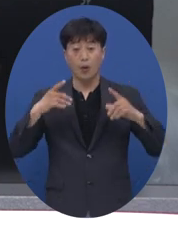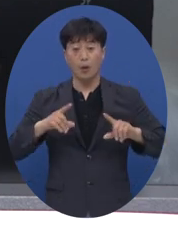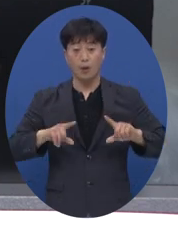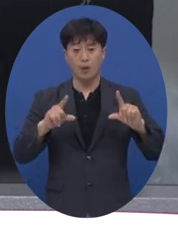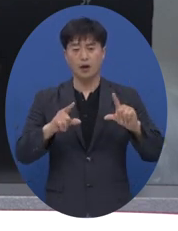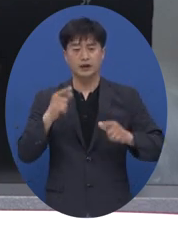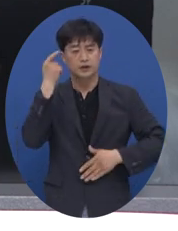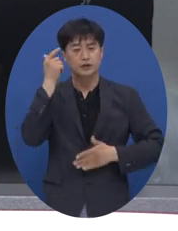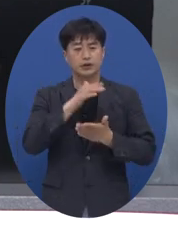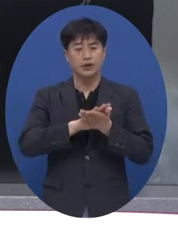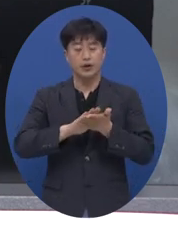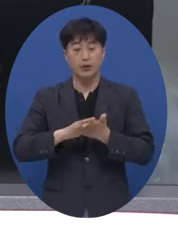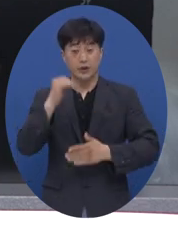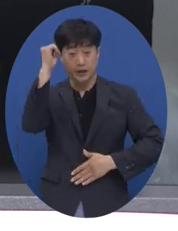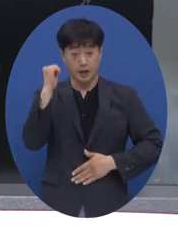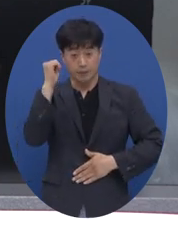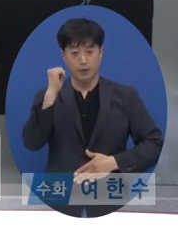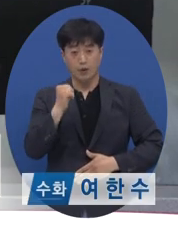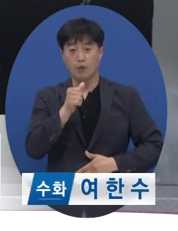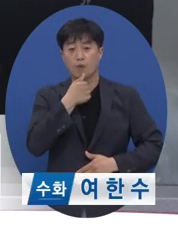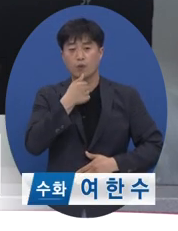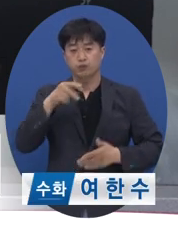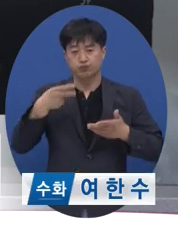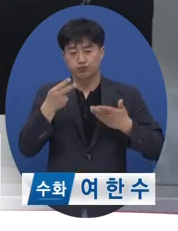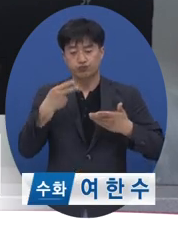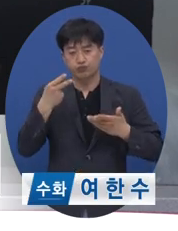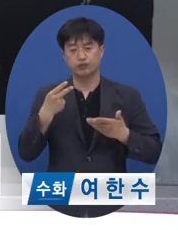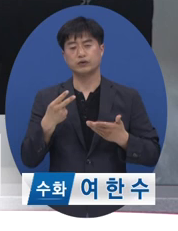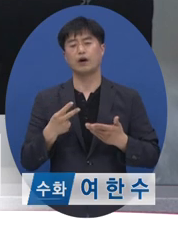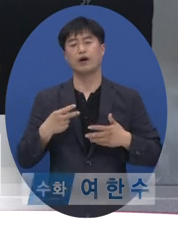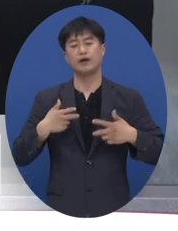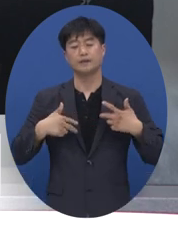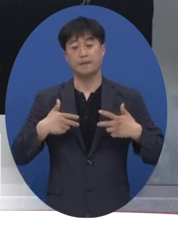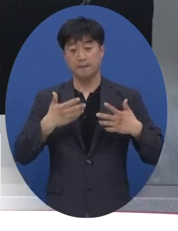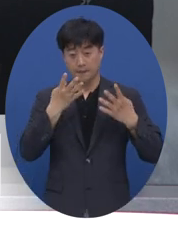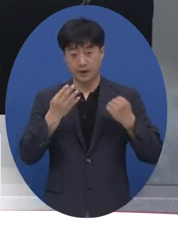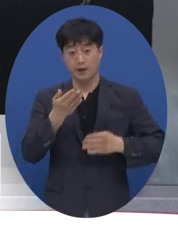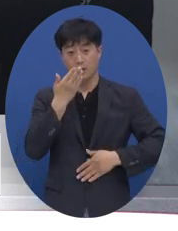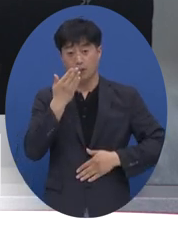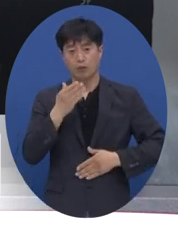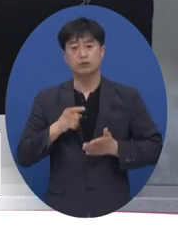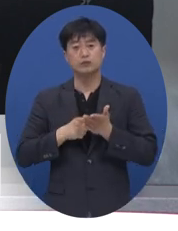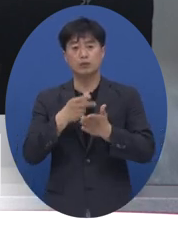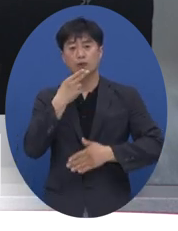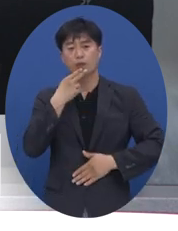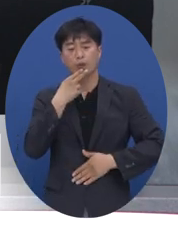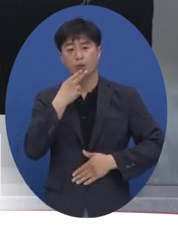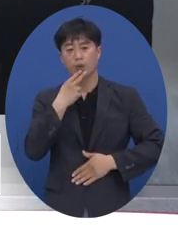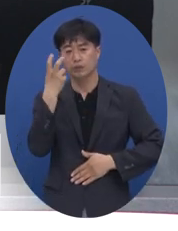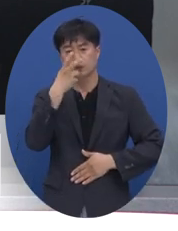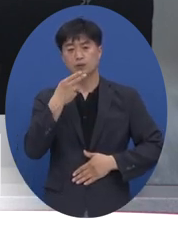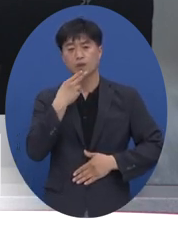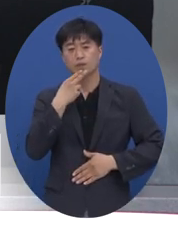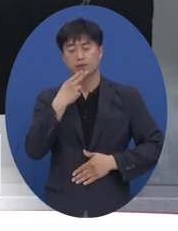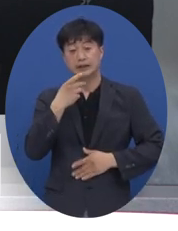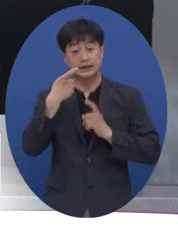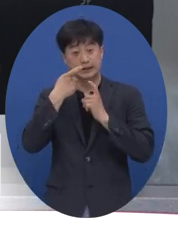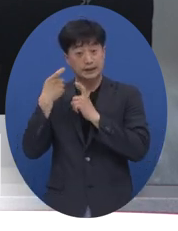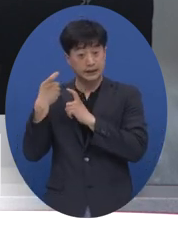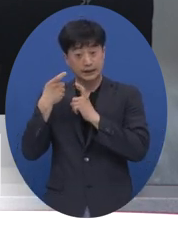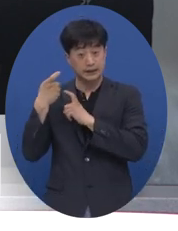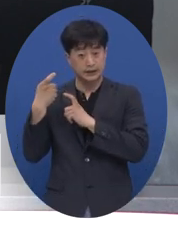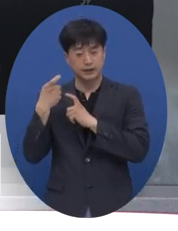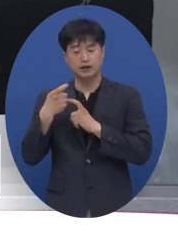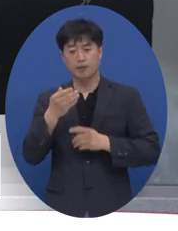더운 날 시원한 냉면과 콩국수 즐겨 드실 텐데요. 영업 신고나 품질 검사도 없이 이런 여름철 인기 음식을